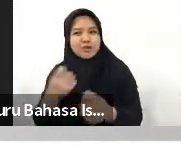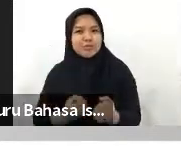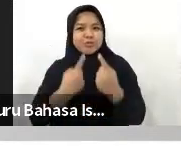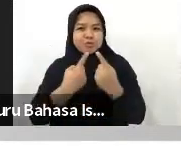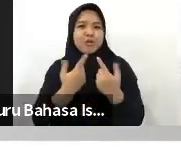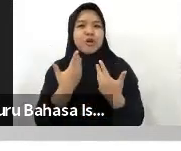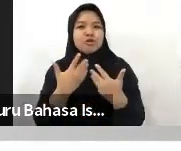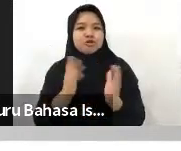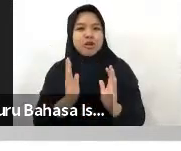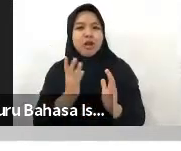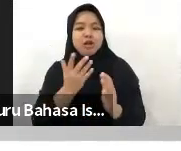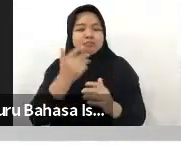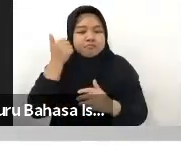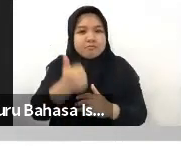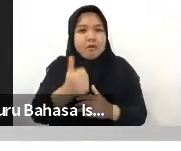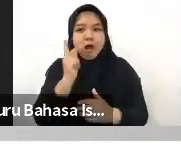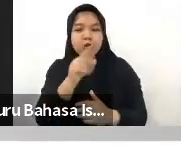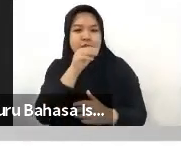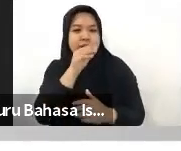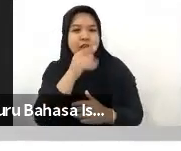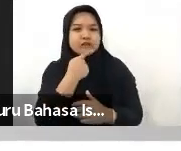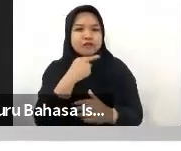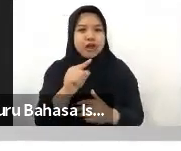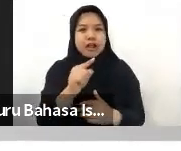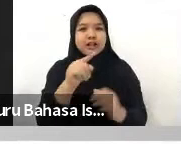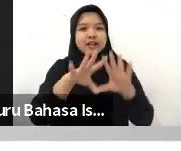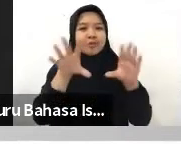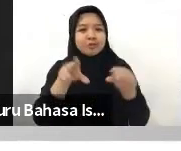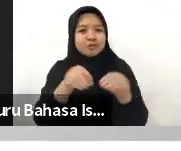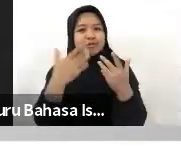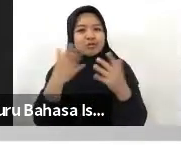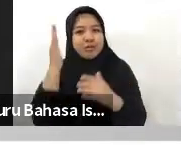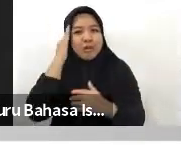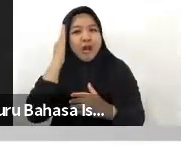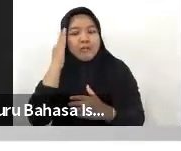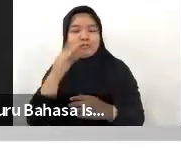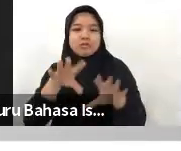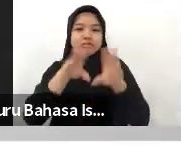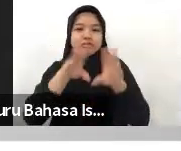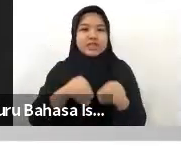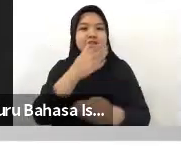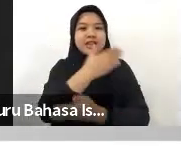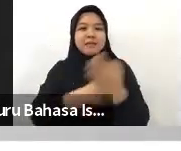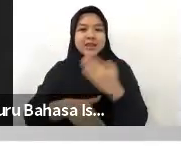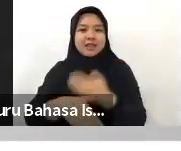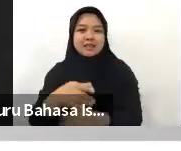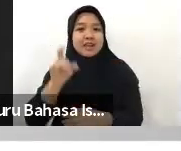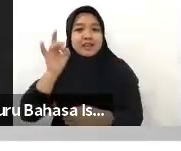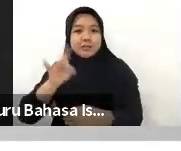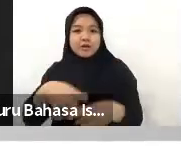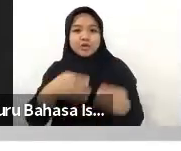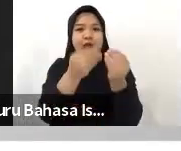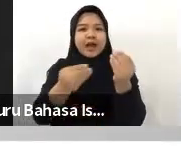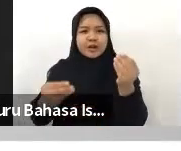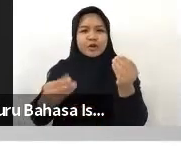sudah fasih kalau berbicara mengenai inklusi, mengenai difabilitas, termasuk dari kalangan kader.